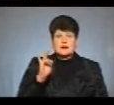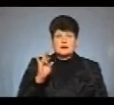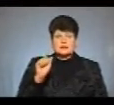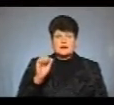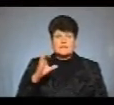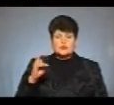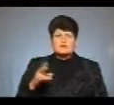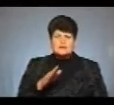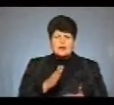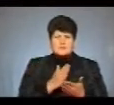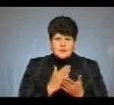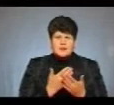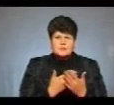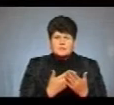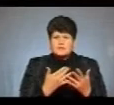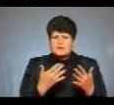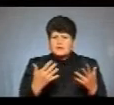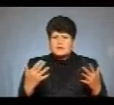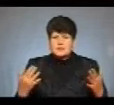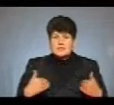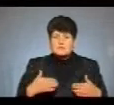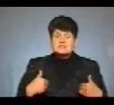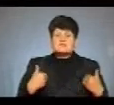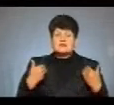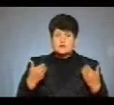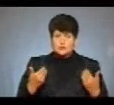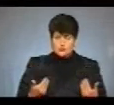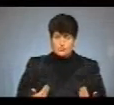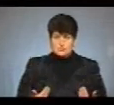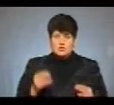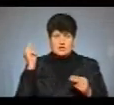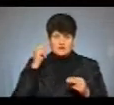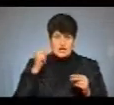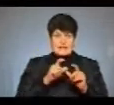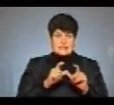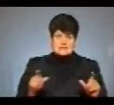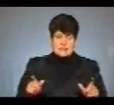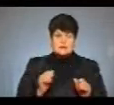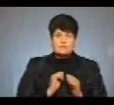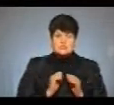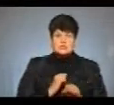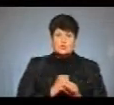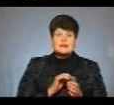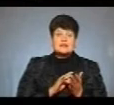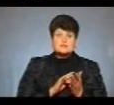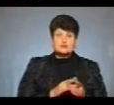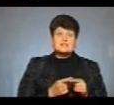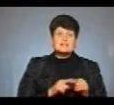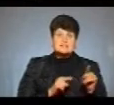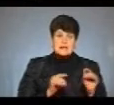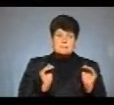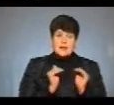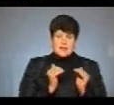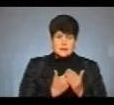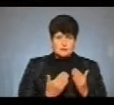зразки боєприпасів, і от я би звернувся навіть до навчальних закладів, почастіше робити екскурсії в цей от невеликий